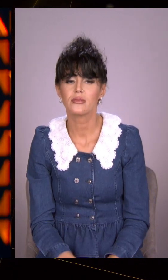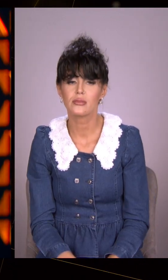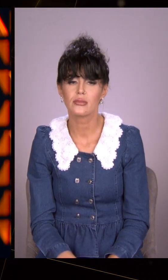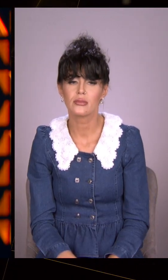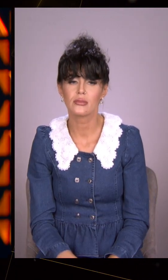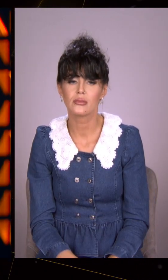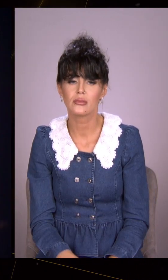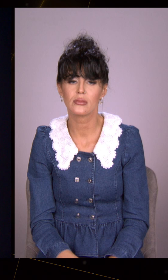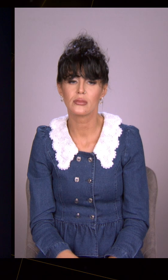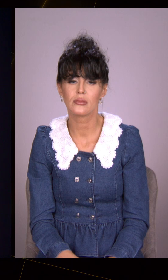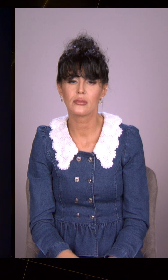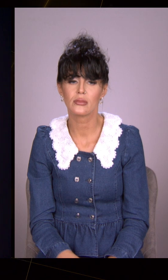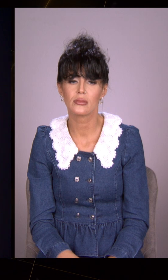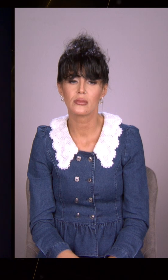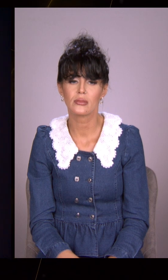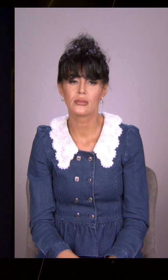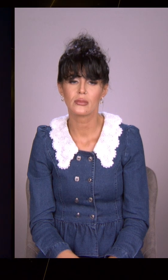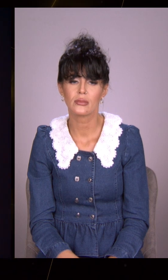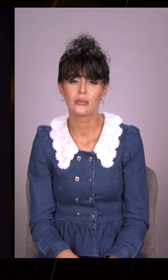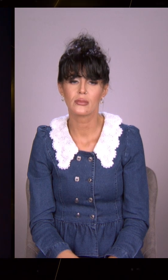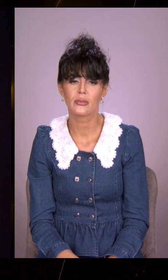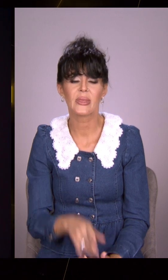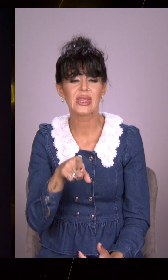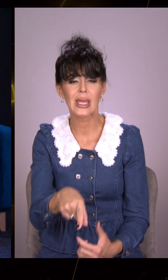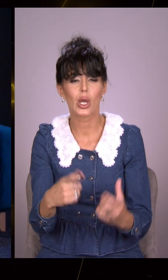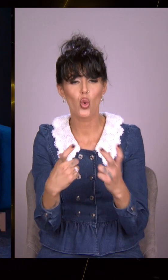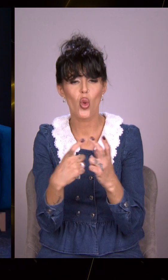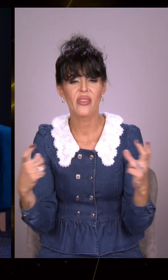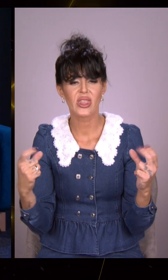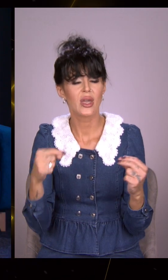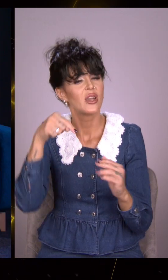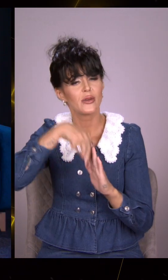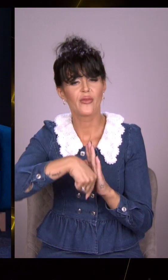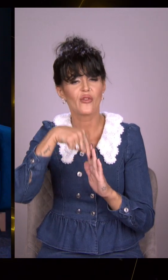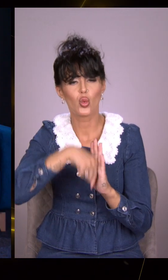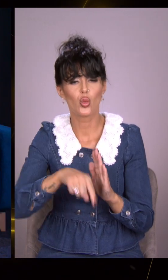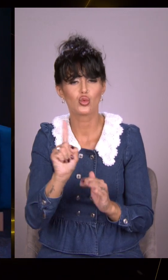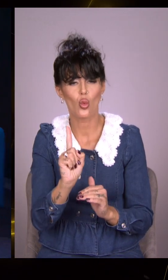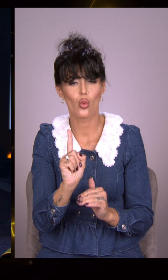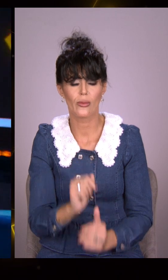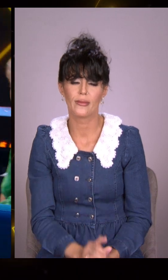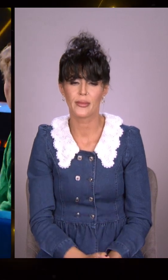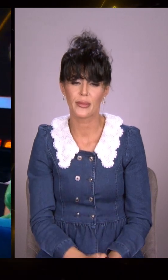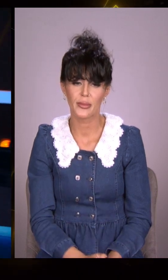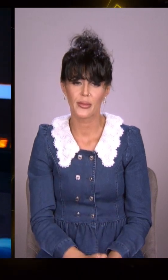Любо, ви вийшли до нас з конвертом? Так. Да. Розкажіть, що в ньому? Це